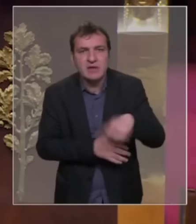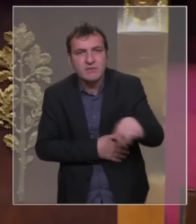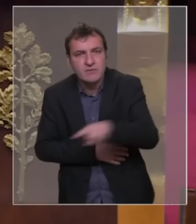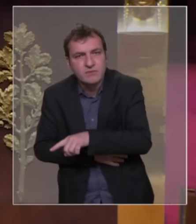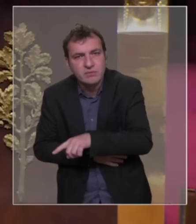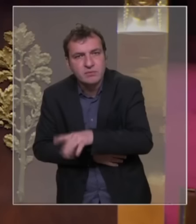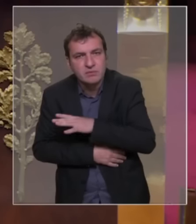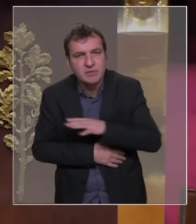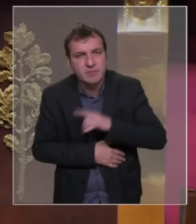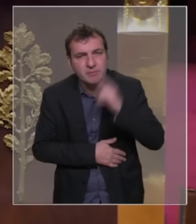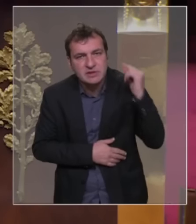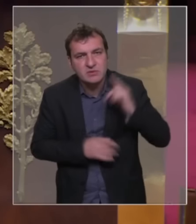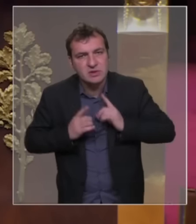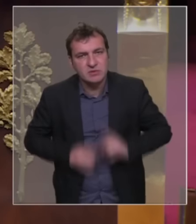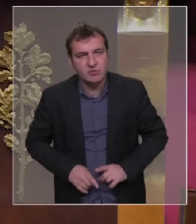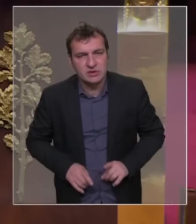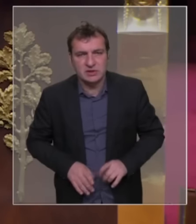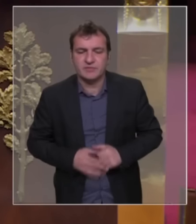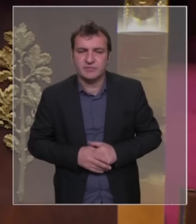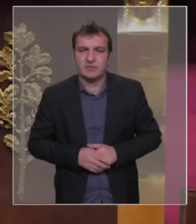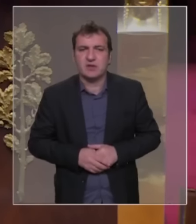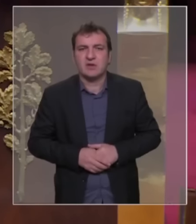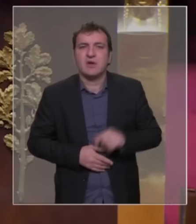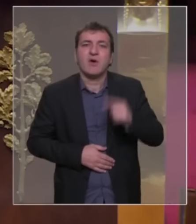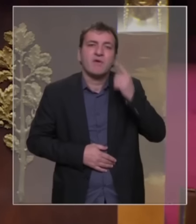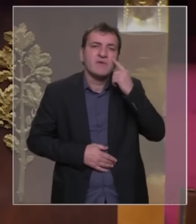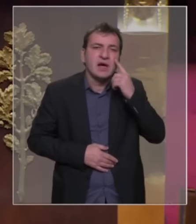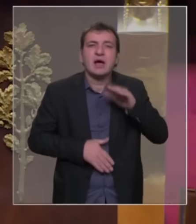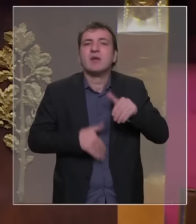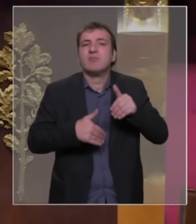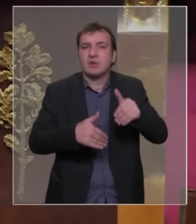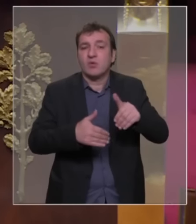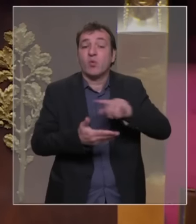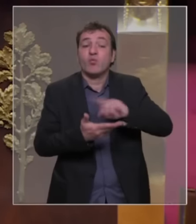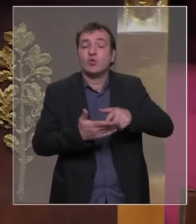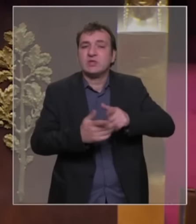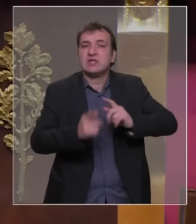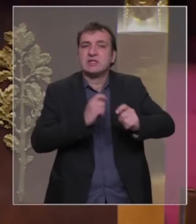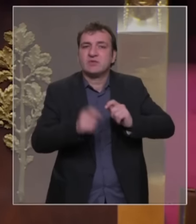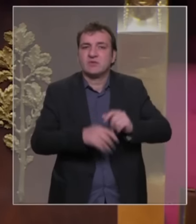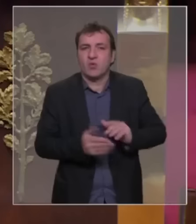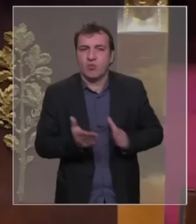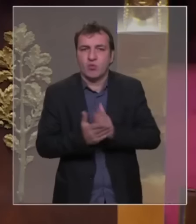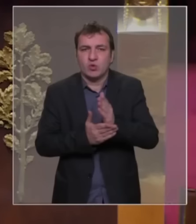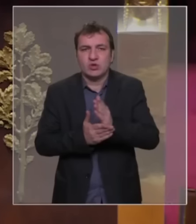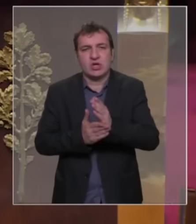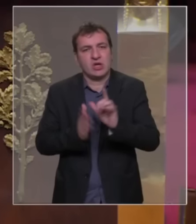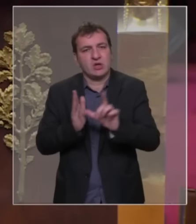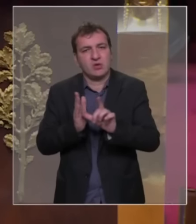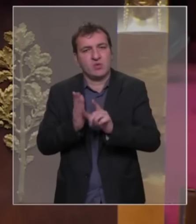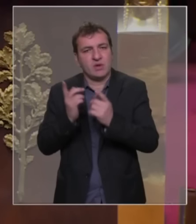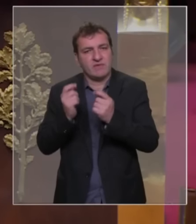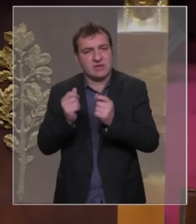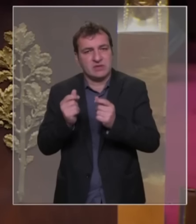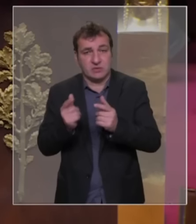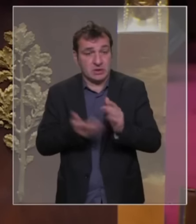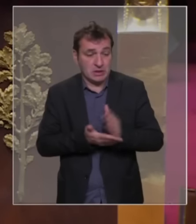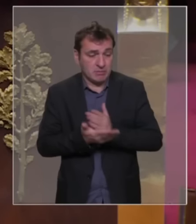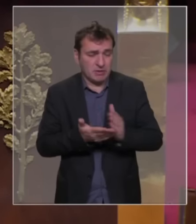messieurs les députés, au moment de la discussion du budget. Le projet de loi de finances qui est préparé en extrême